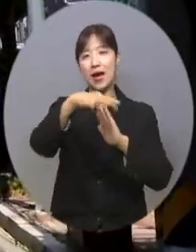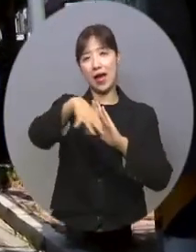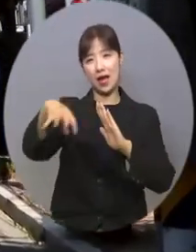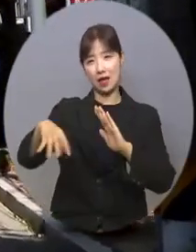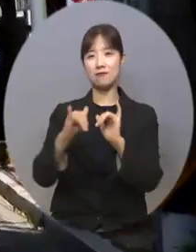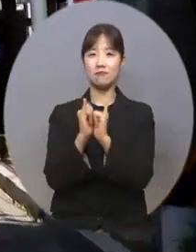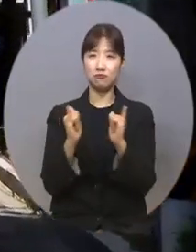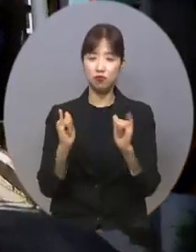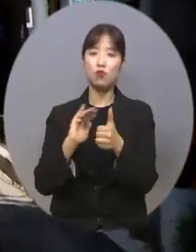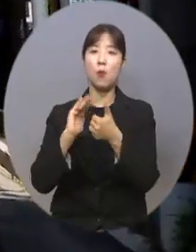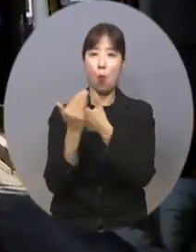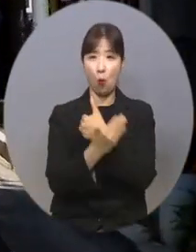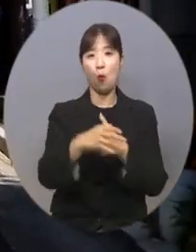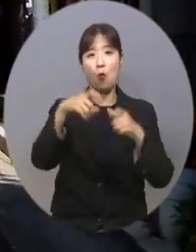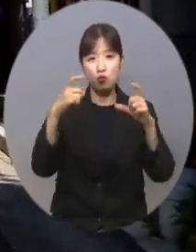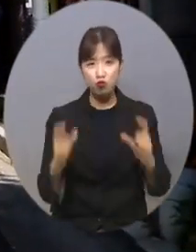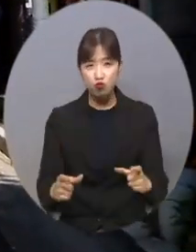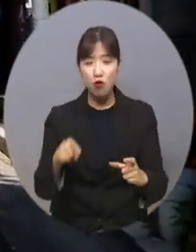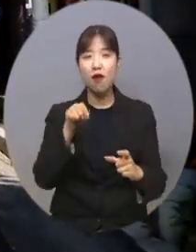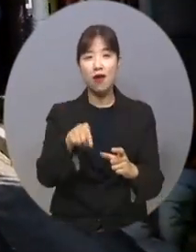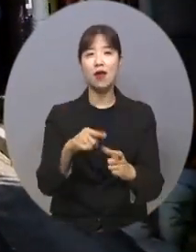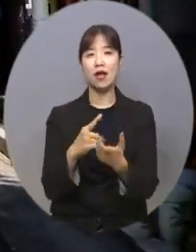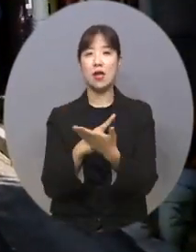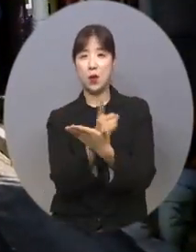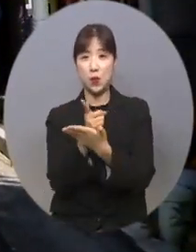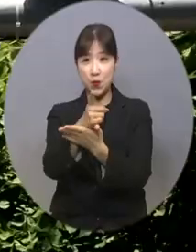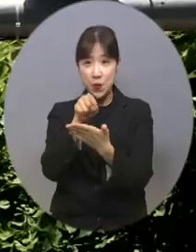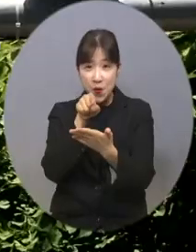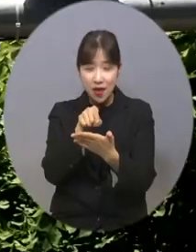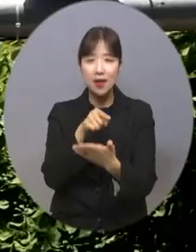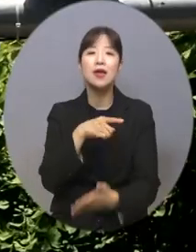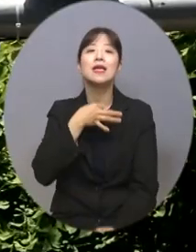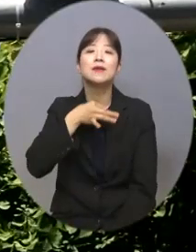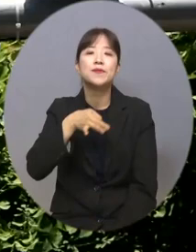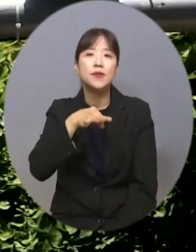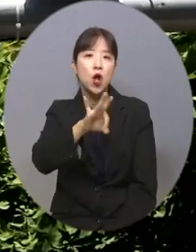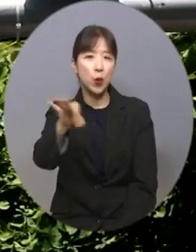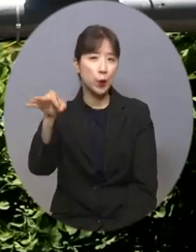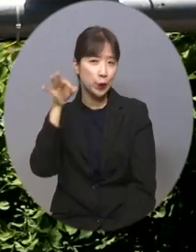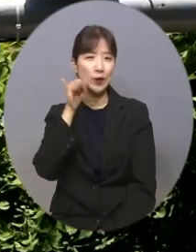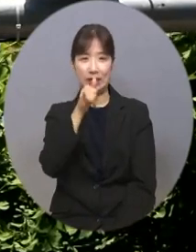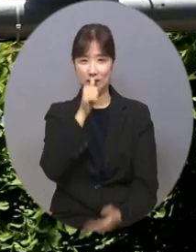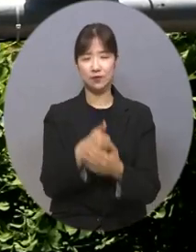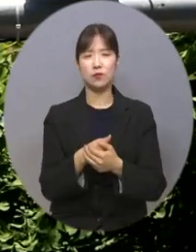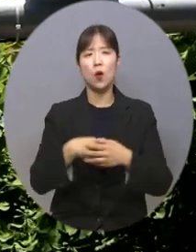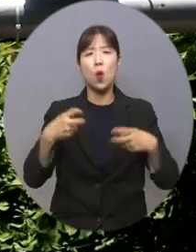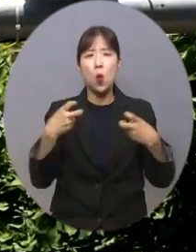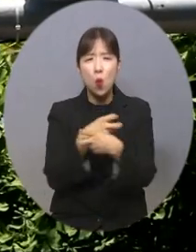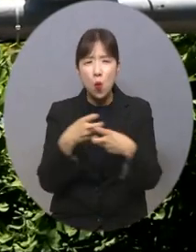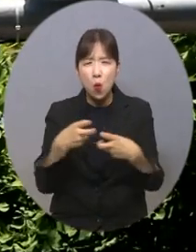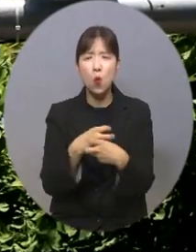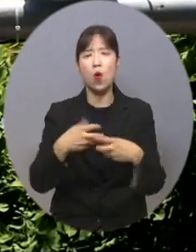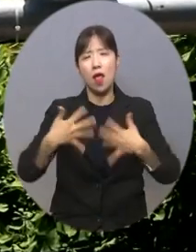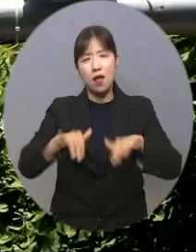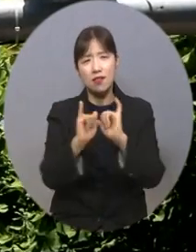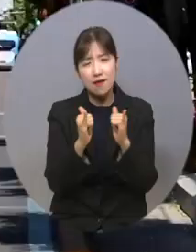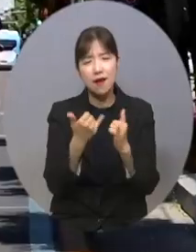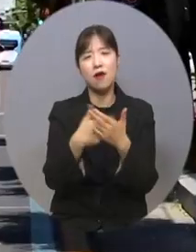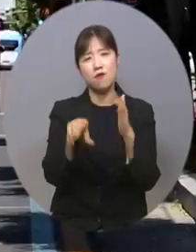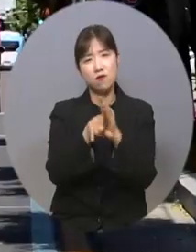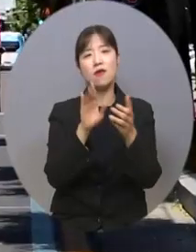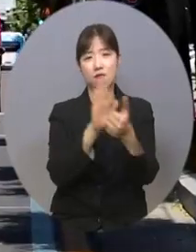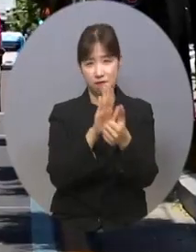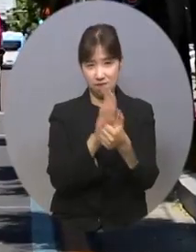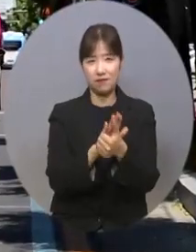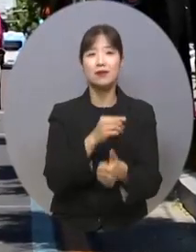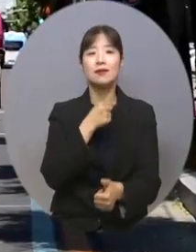곳을 내비게이션에서 음성으로 안내할 계획입니다. 교통약자의 안전 확보를 위한 업무 협약에 따라 두